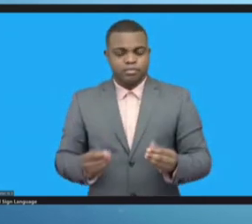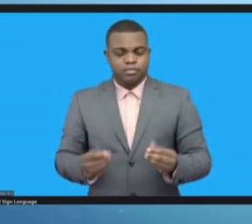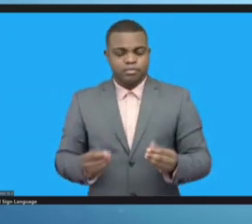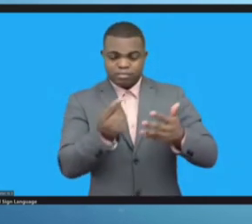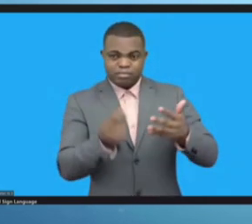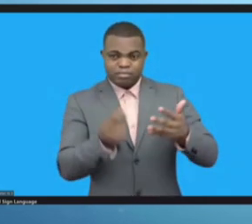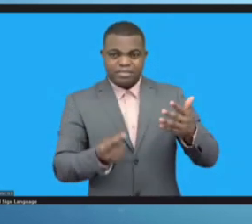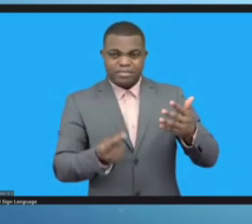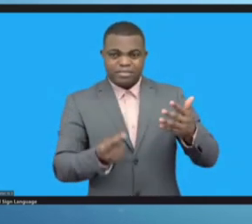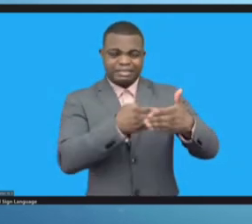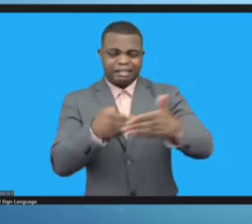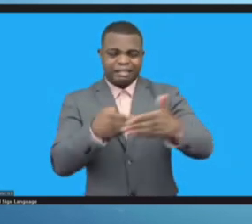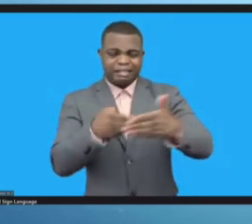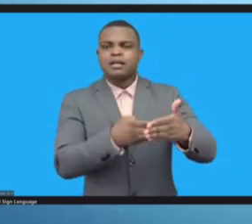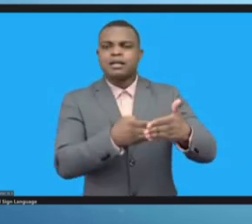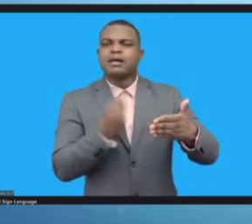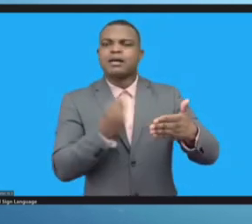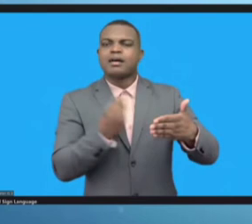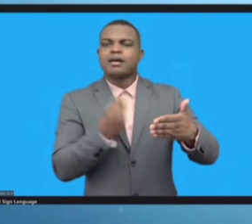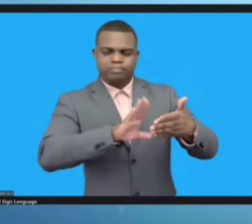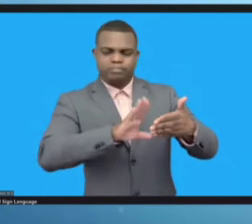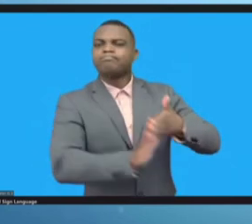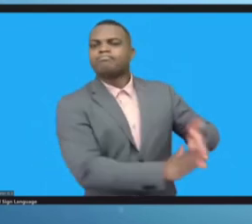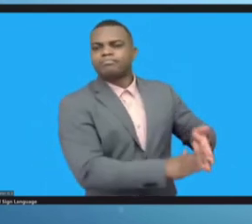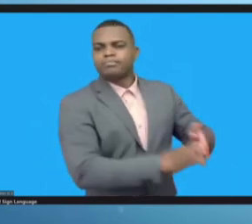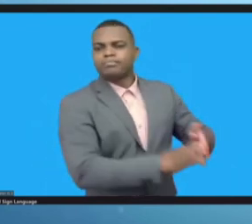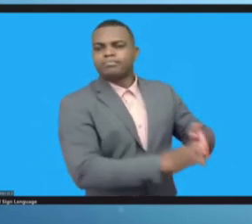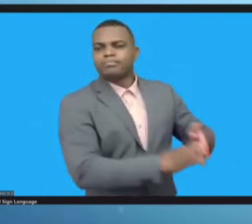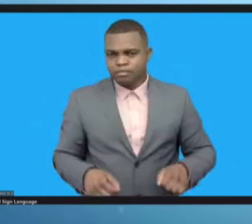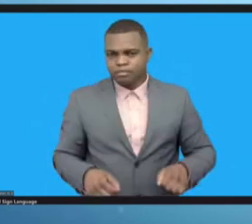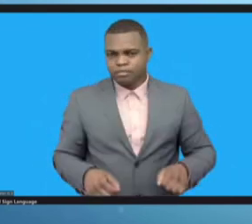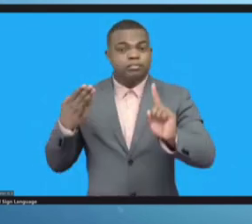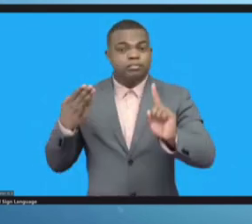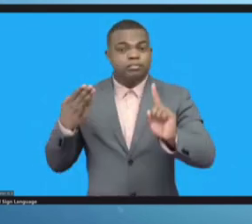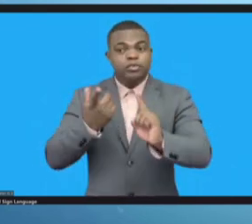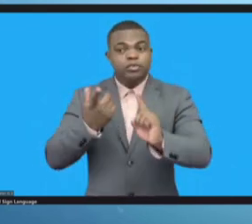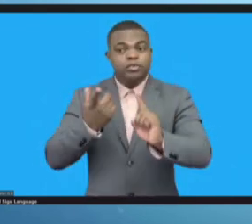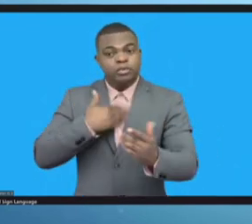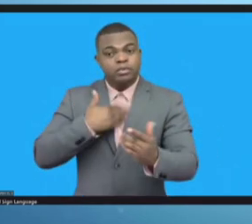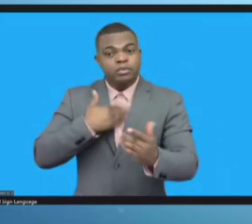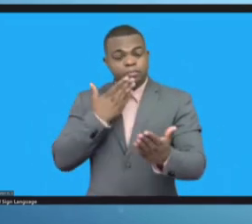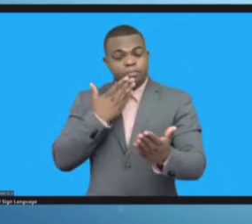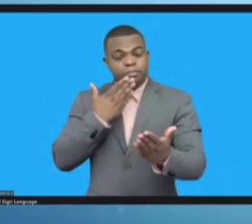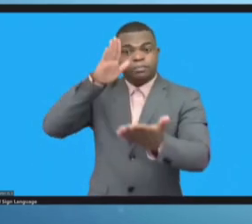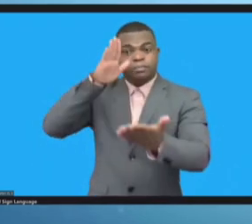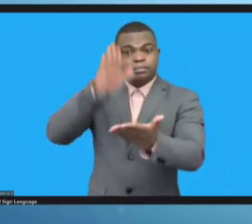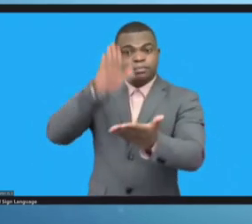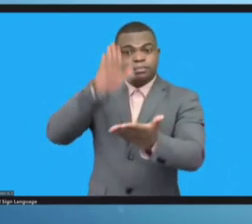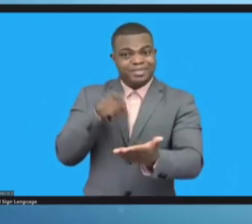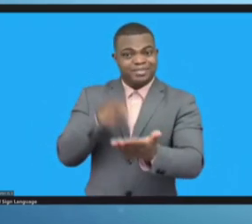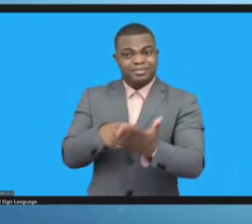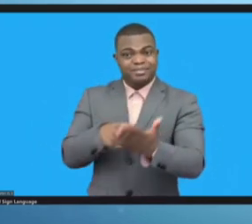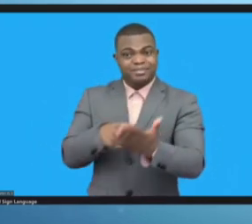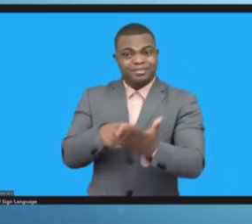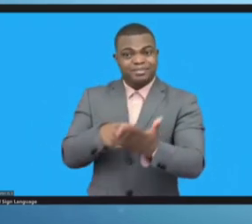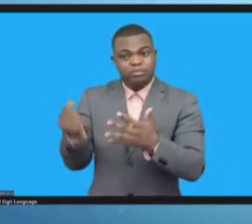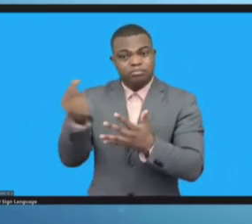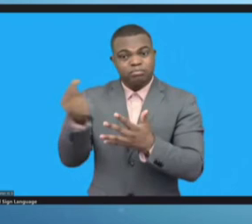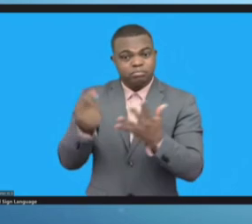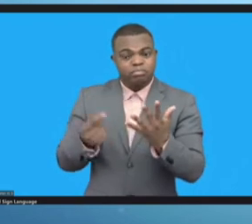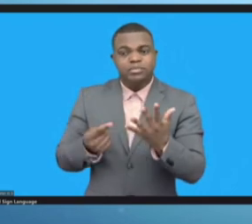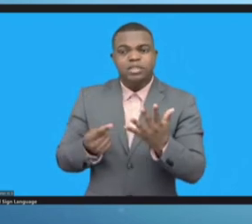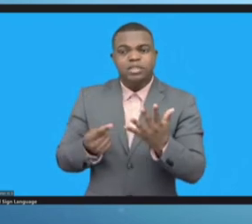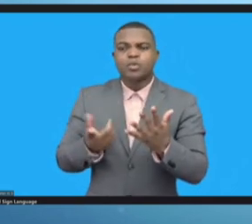être souligné par autant de violations et d'abus. Mesdames et messieurs, c'est là où